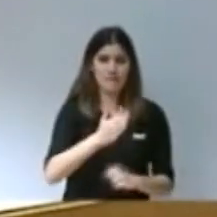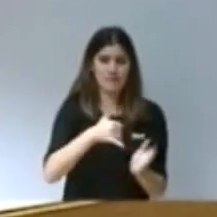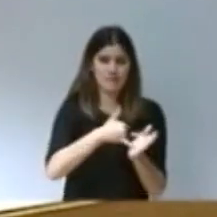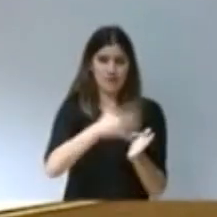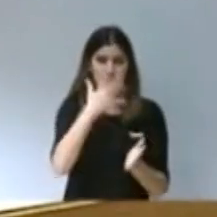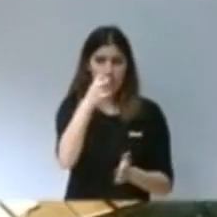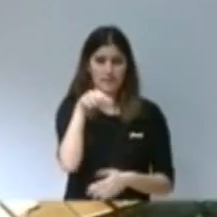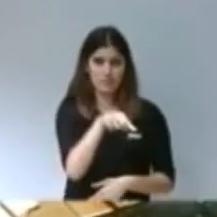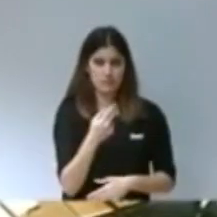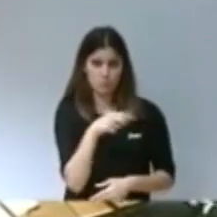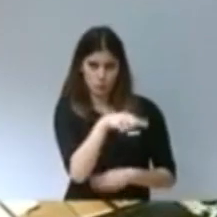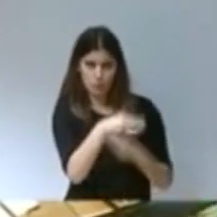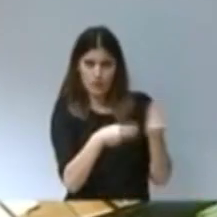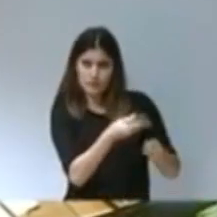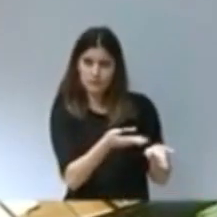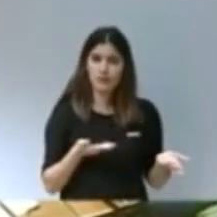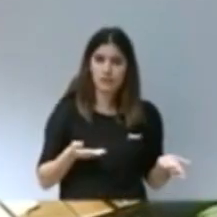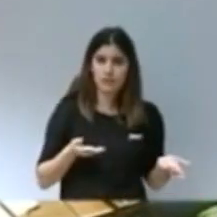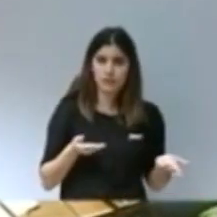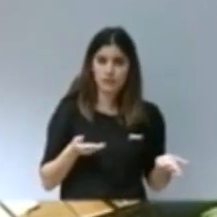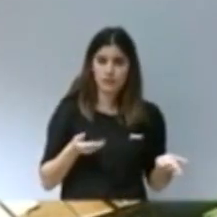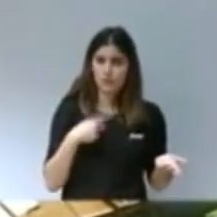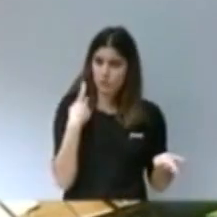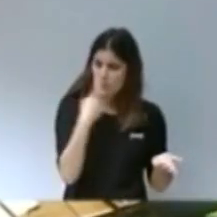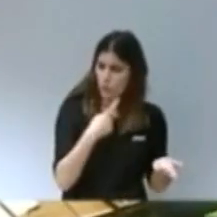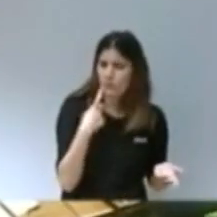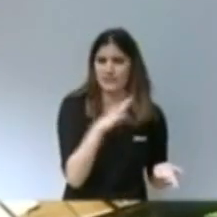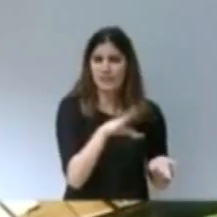més vulnerables. Costa.